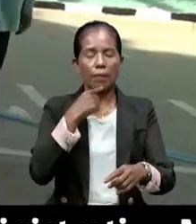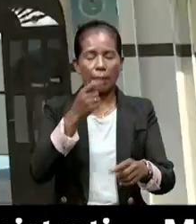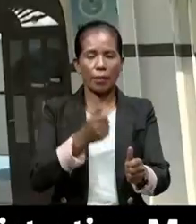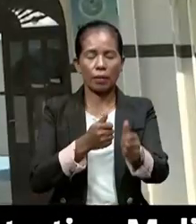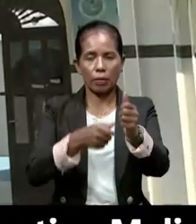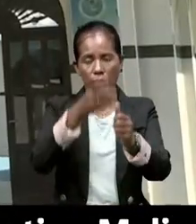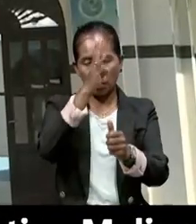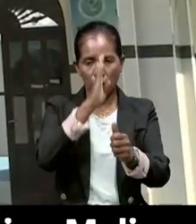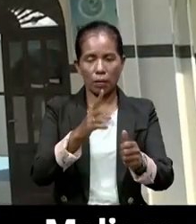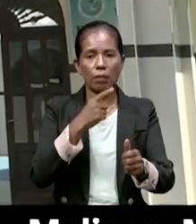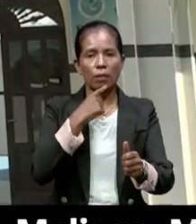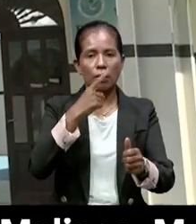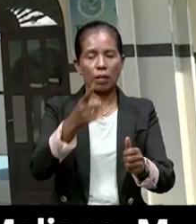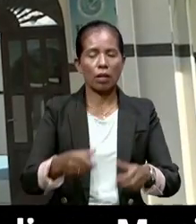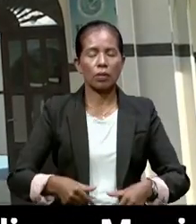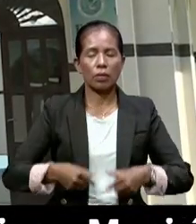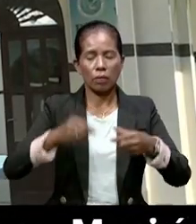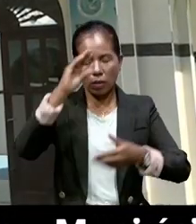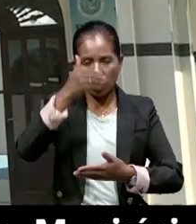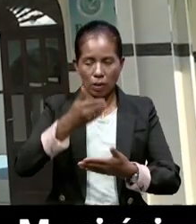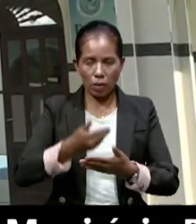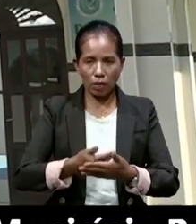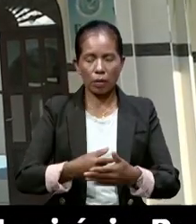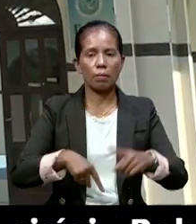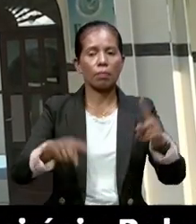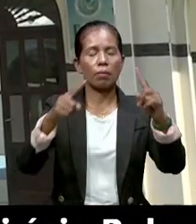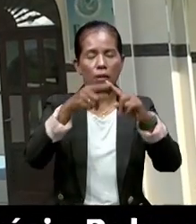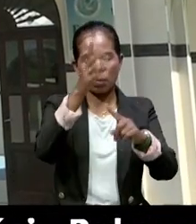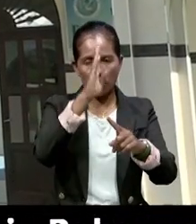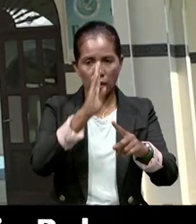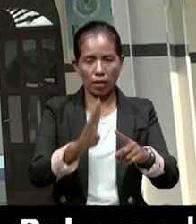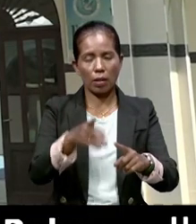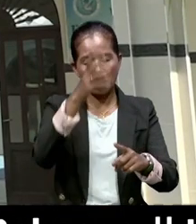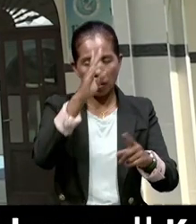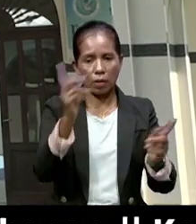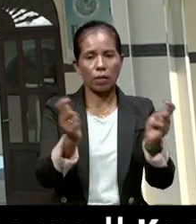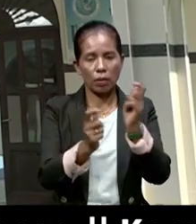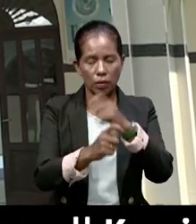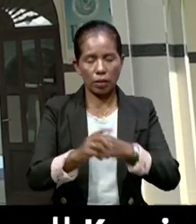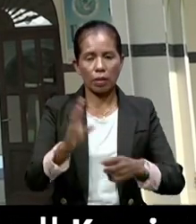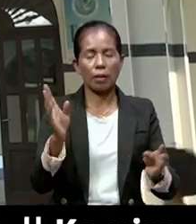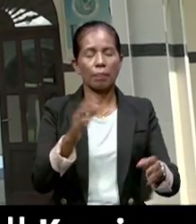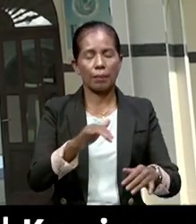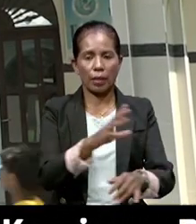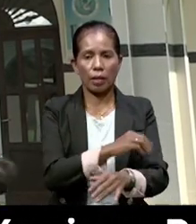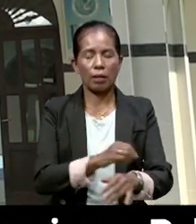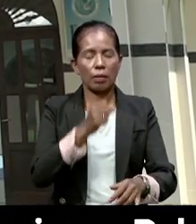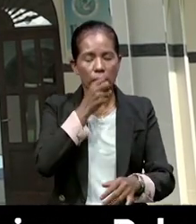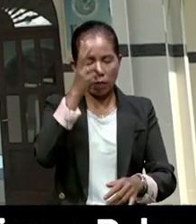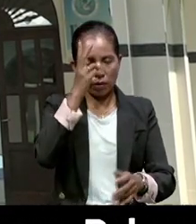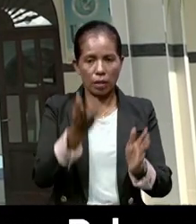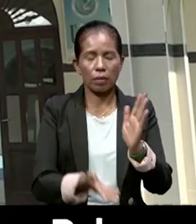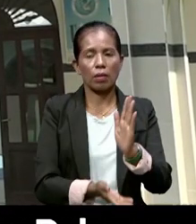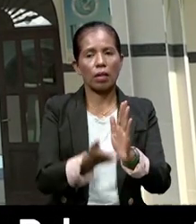nai maroma karuka atu sakrifika nyoman Ismail ba maroma hafuin maromak troka fali bibiwan ida atu bele hasai